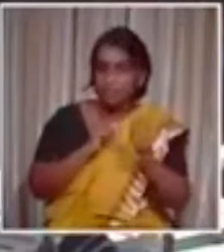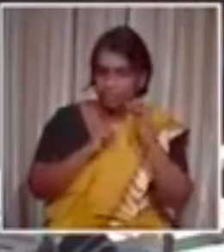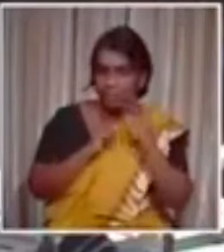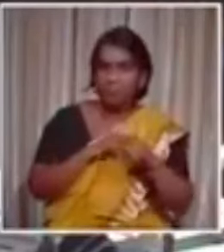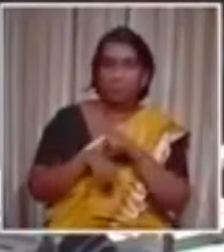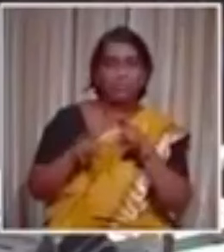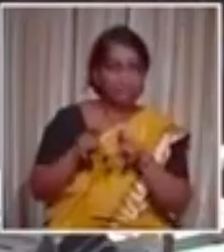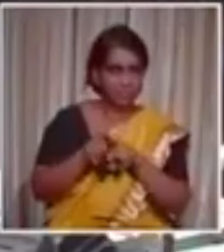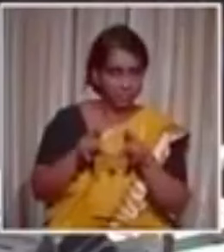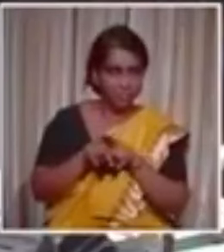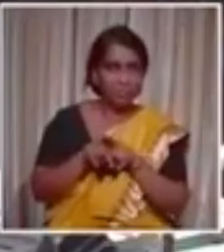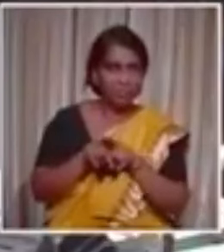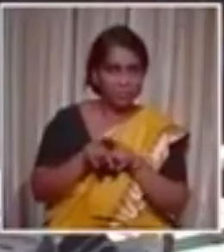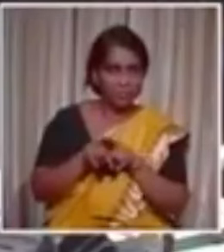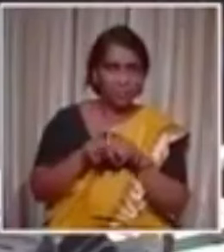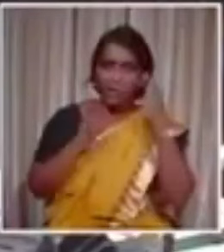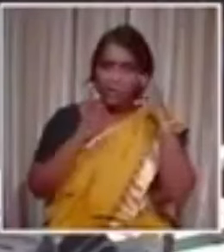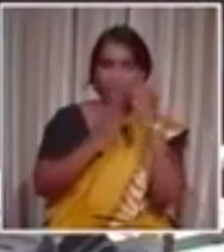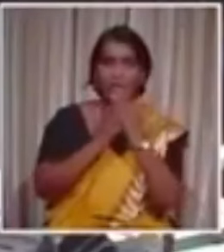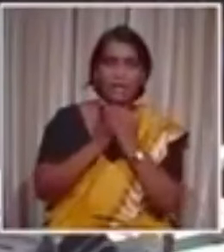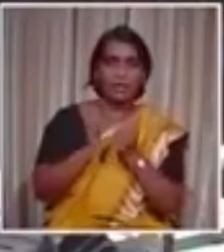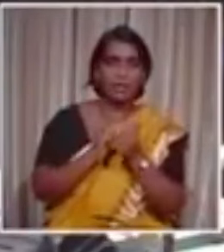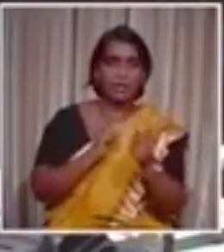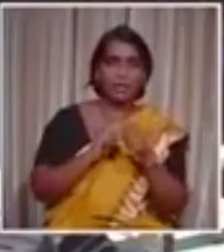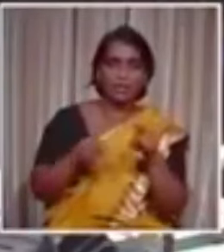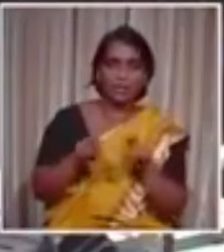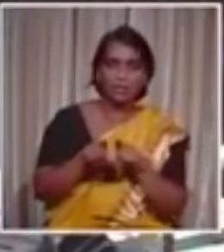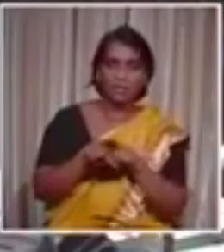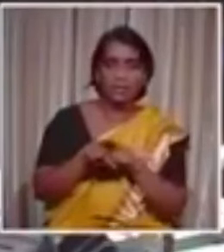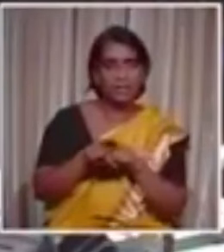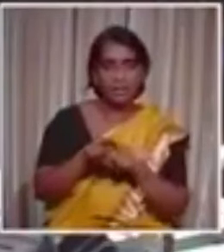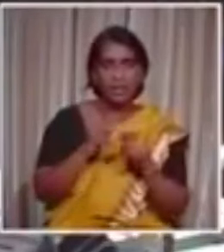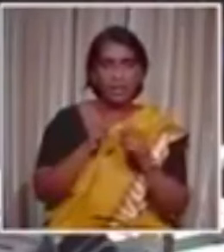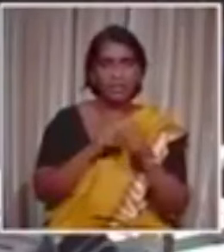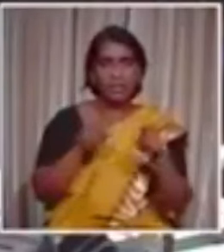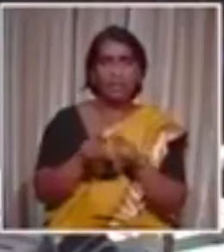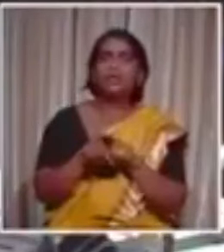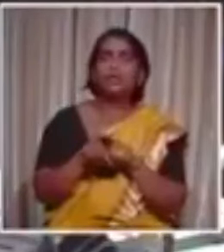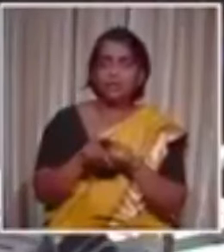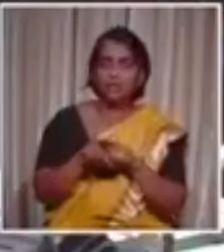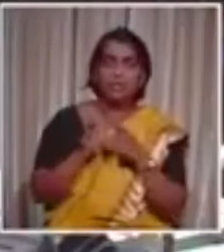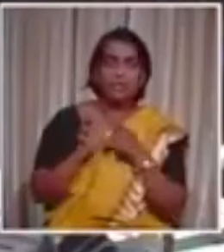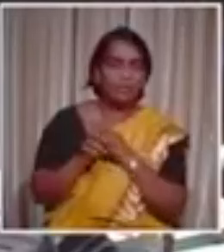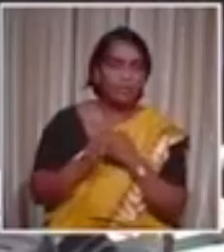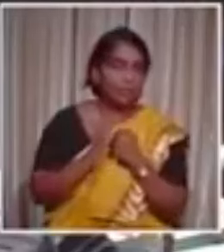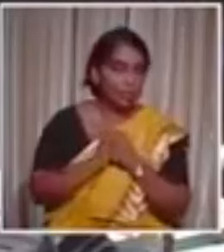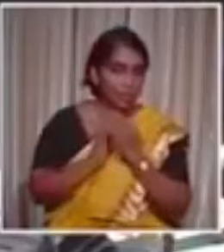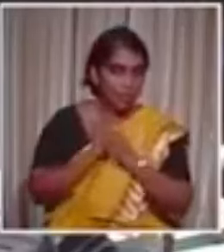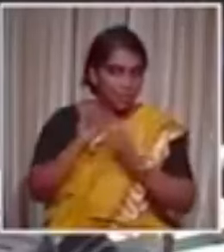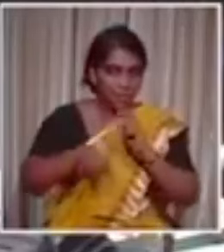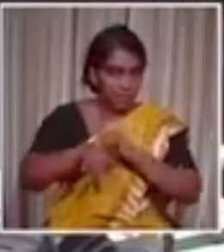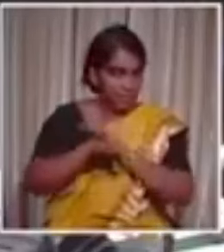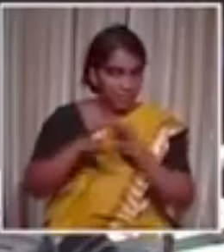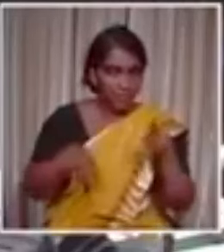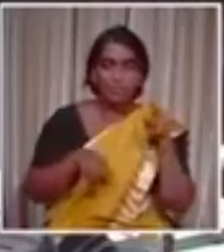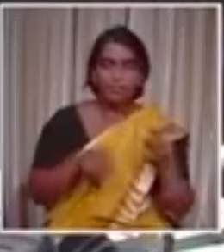trikuna male tel tanki dasaya tel sanstha wedata sangwardhane kirima saha cabinet patrika waddemma garbantuma kale awasan ena ma awasan e